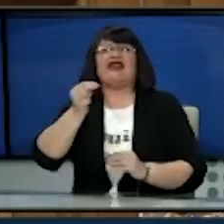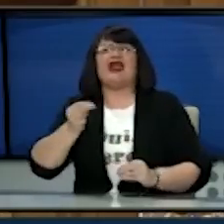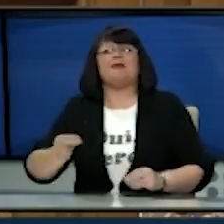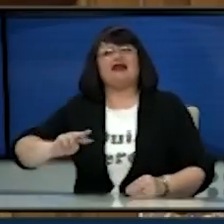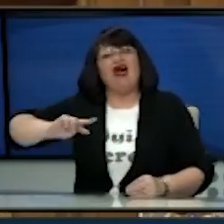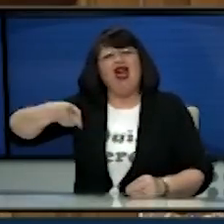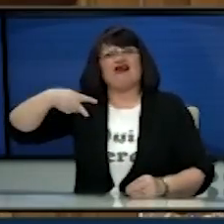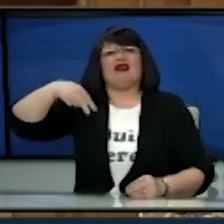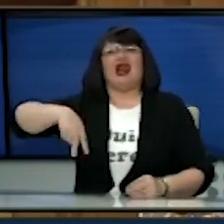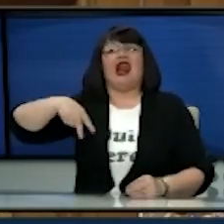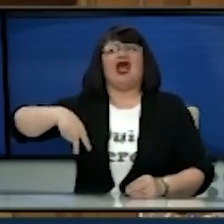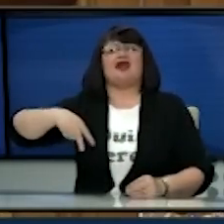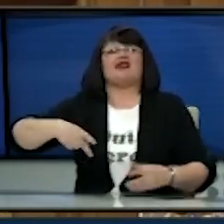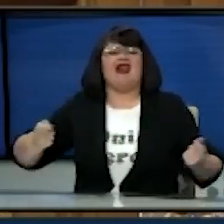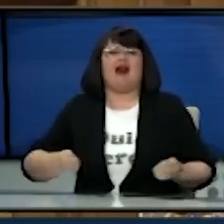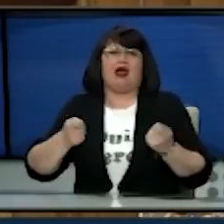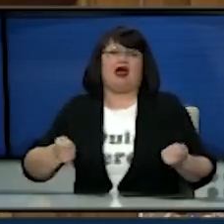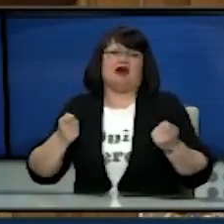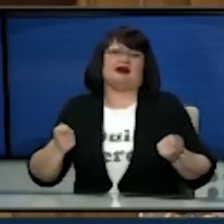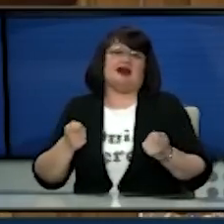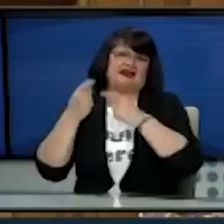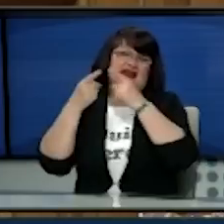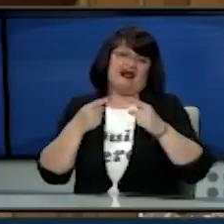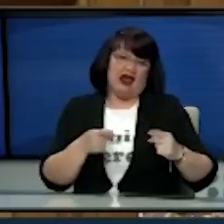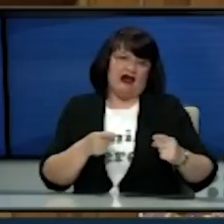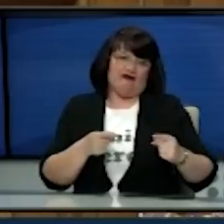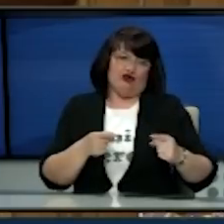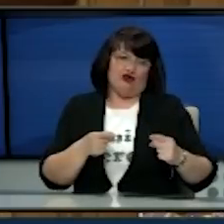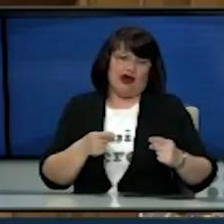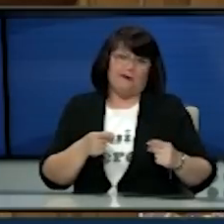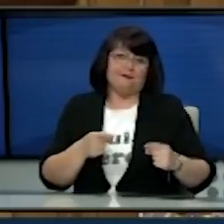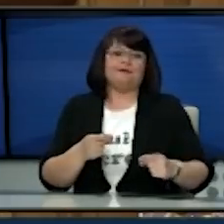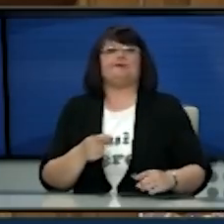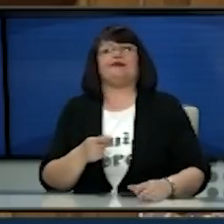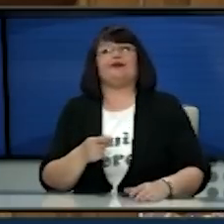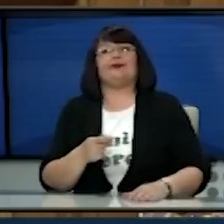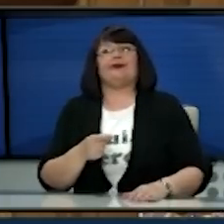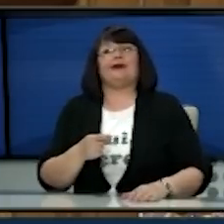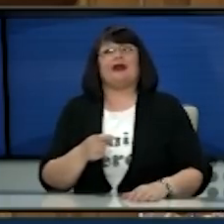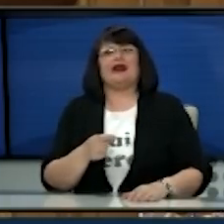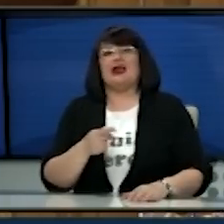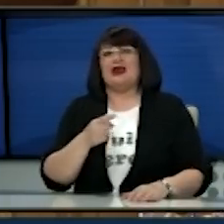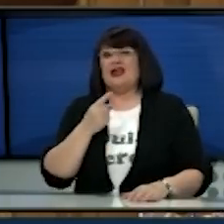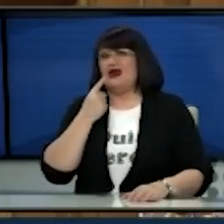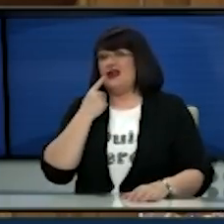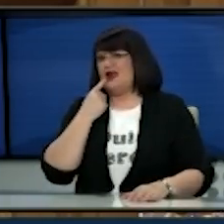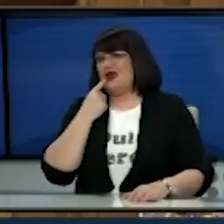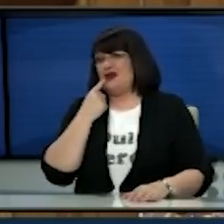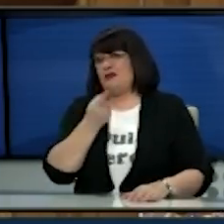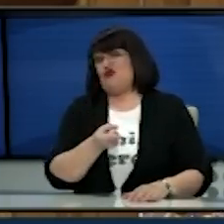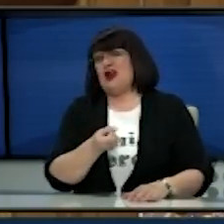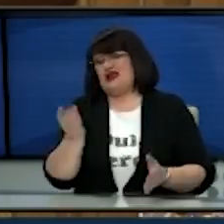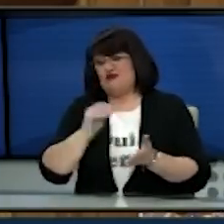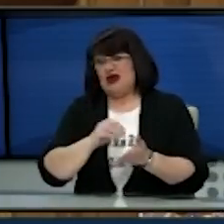αντιλαϊκά έργα και τις ημέρες της διακυβέρνησής σας τα έχει ζήσει στο πετσί του. Και μη μας ξεφουρνίσετε εδώ πάλι